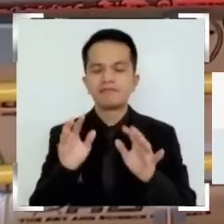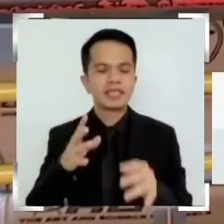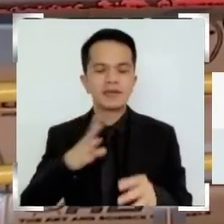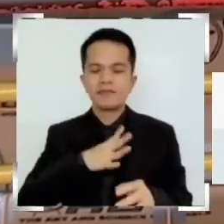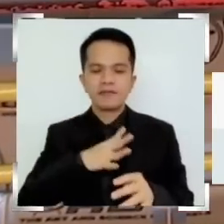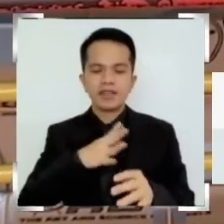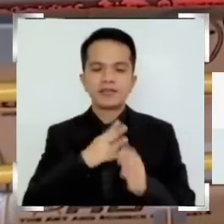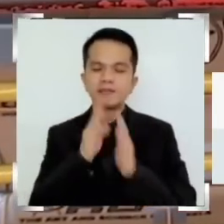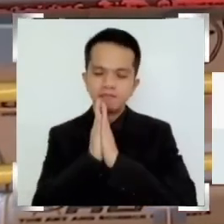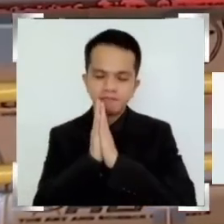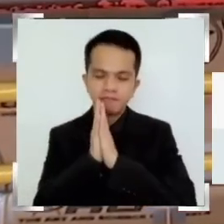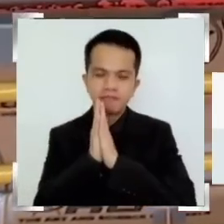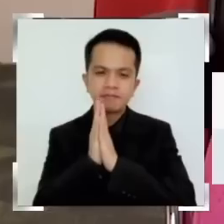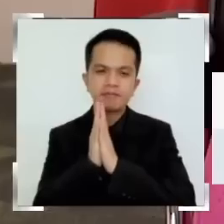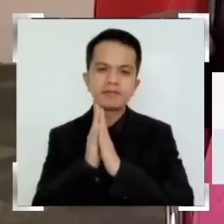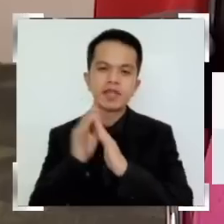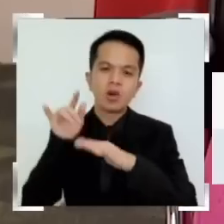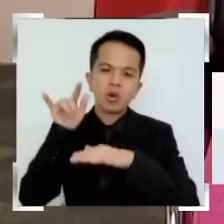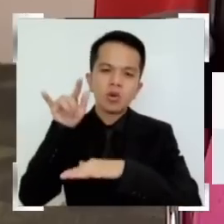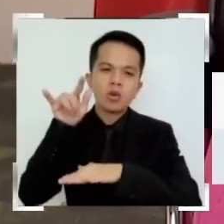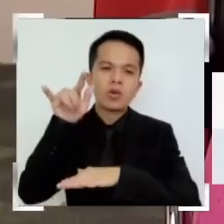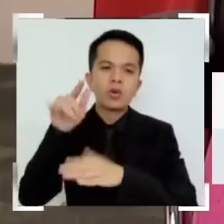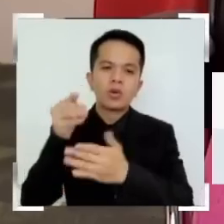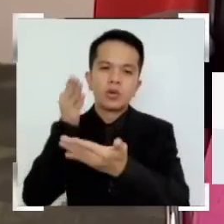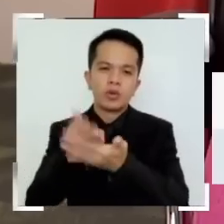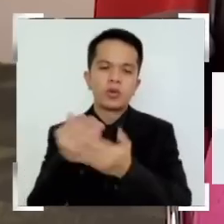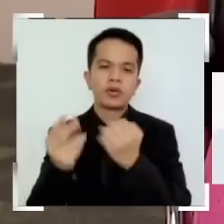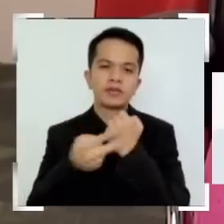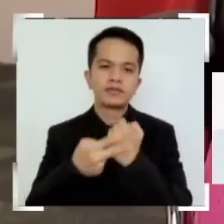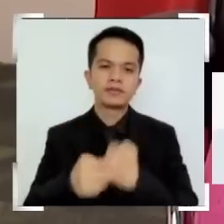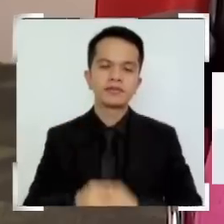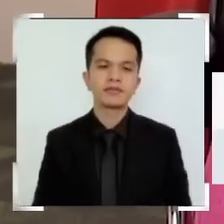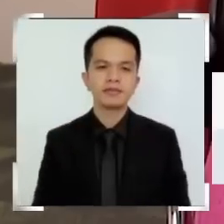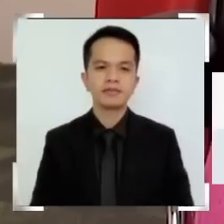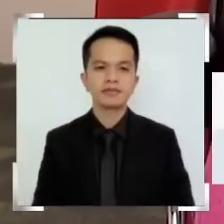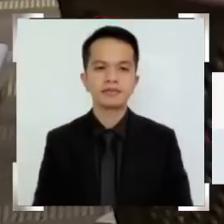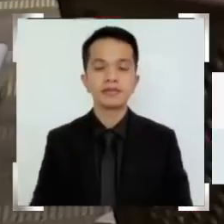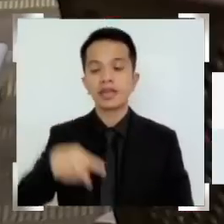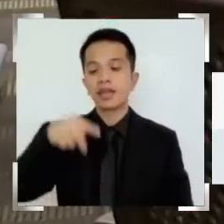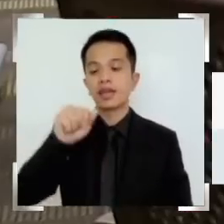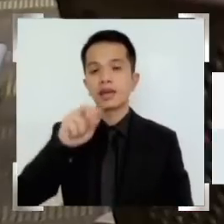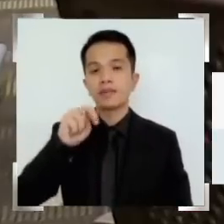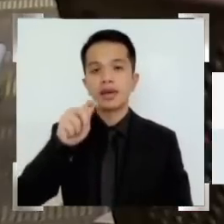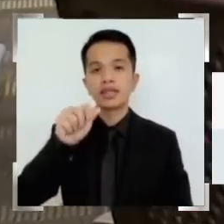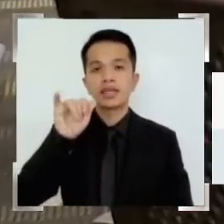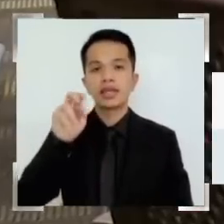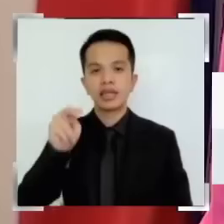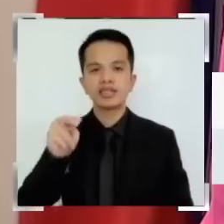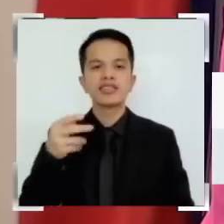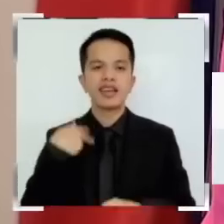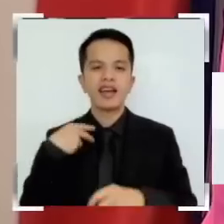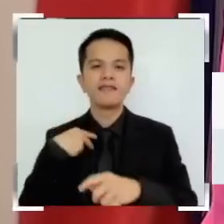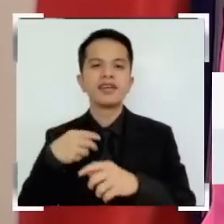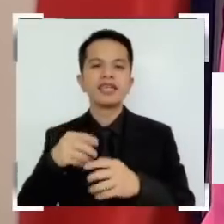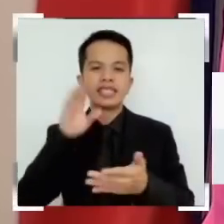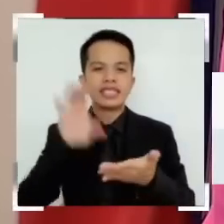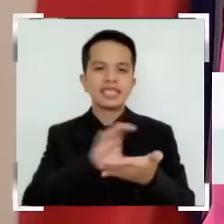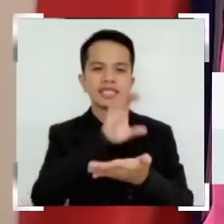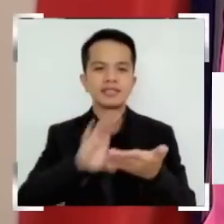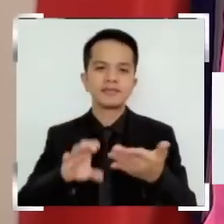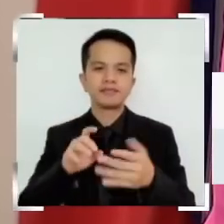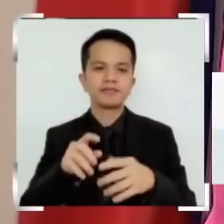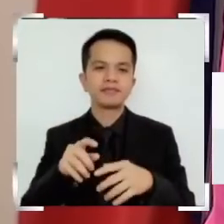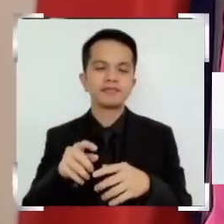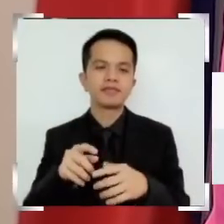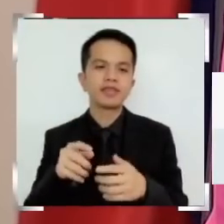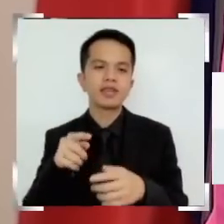Pipray na lang po habang nagbabiyahe. Sa ibang pantalan, nauna nang mag-abiso ng kanselasyon ng ilang biyahe. As of 12 noon,